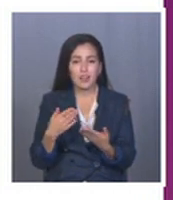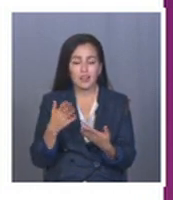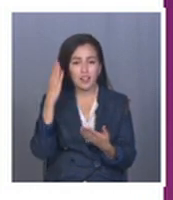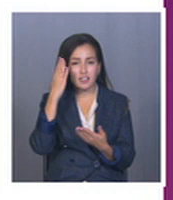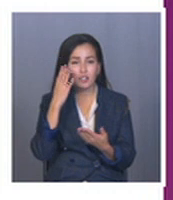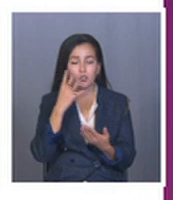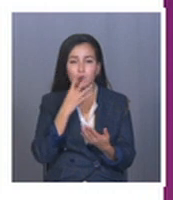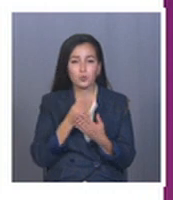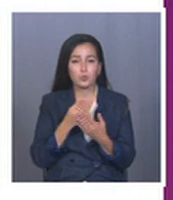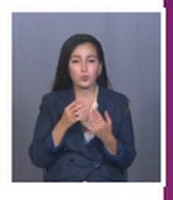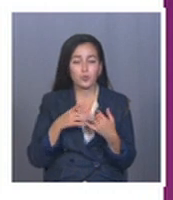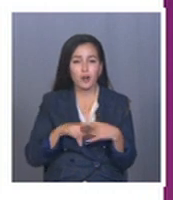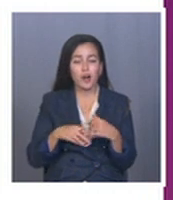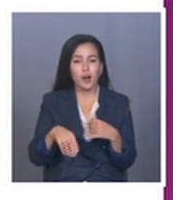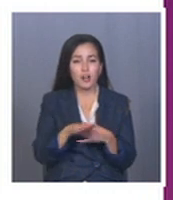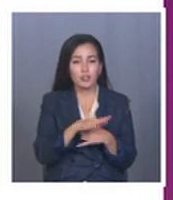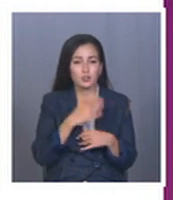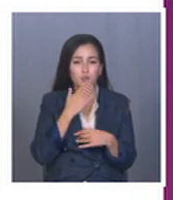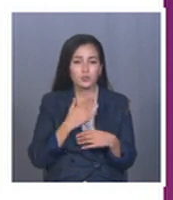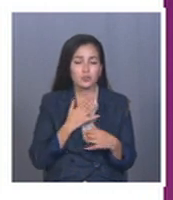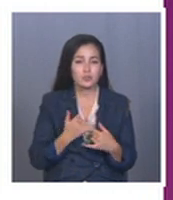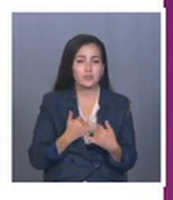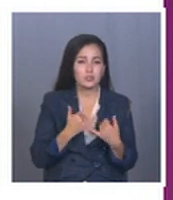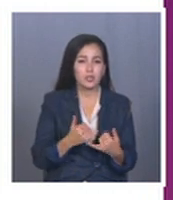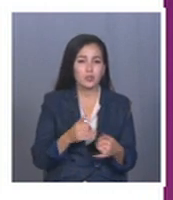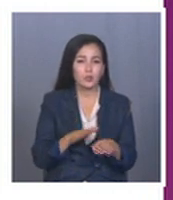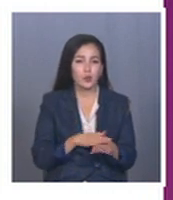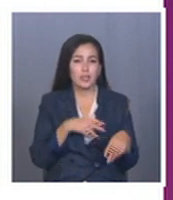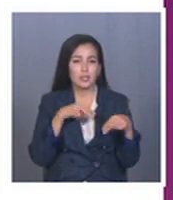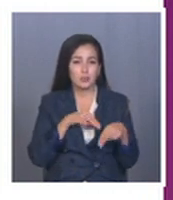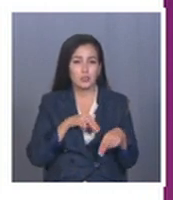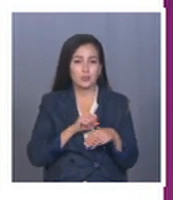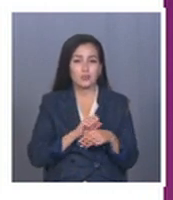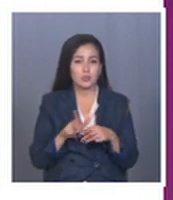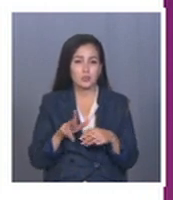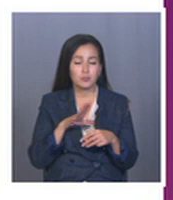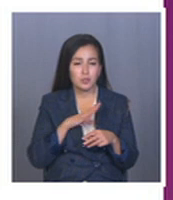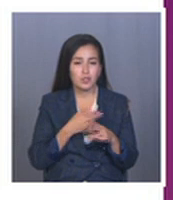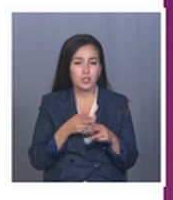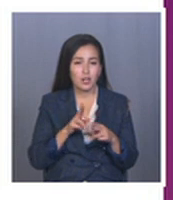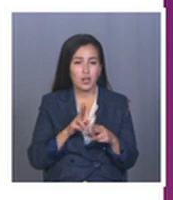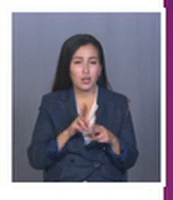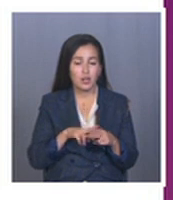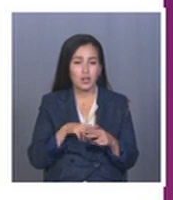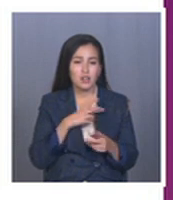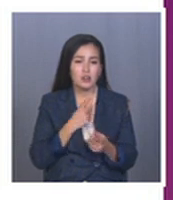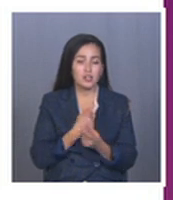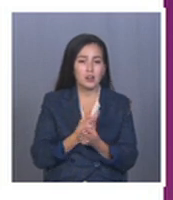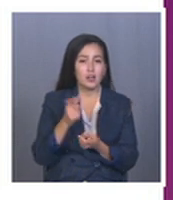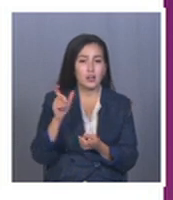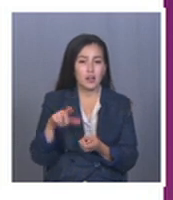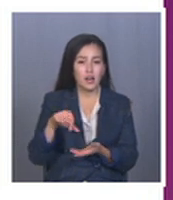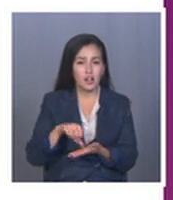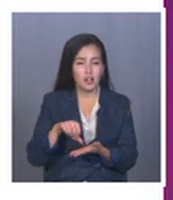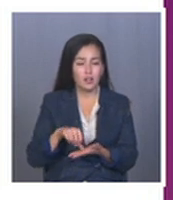деген сүйіспеншілікпен суғарып, толассыз еңбекпен шыңдаған қайсар да қаһарман ғалым. Ахмет